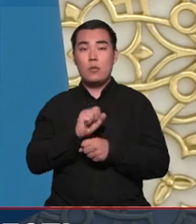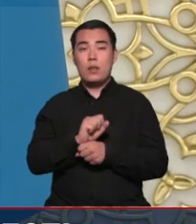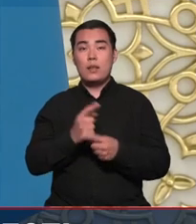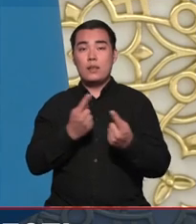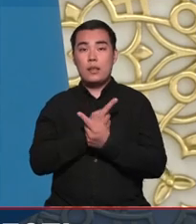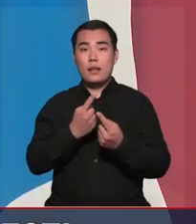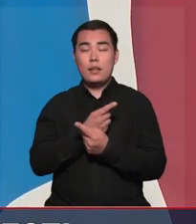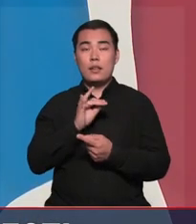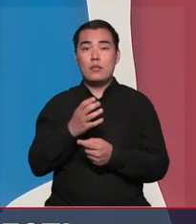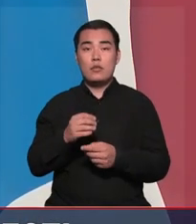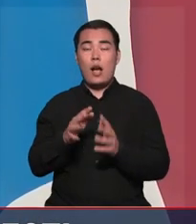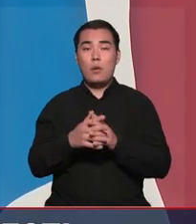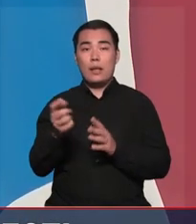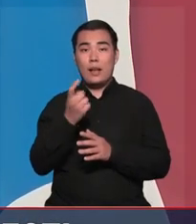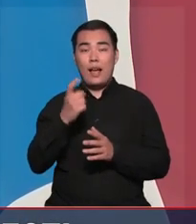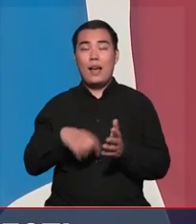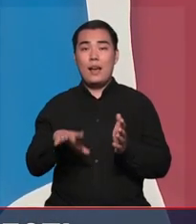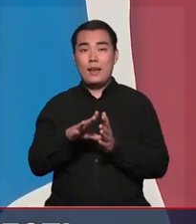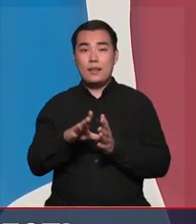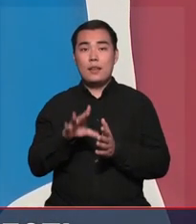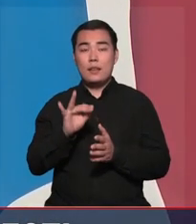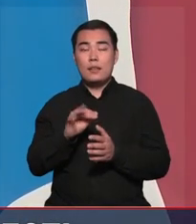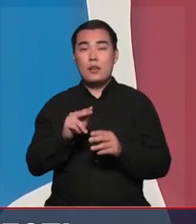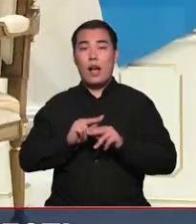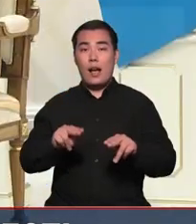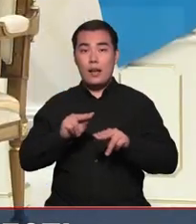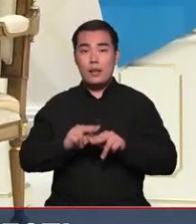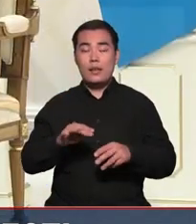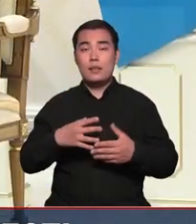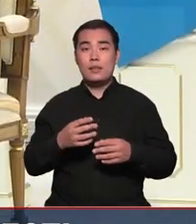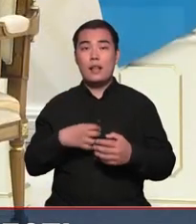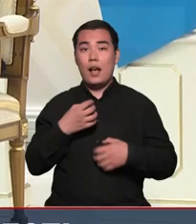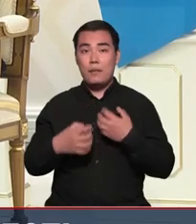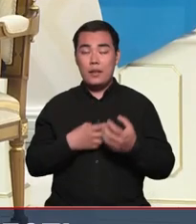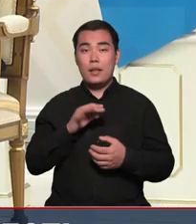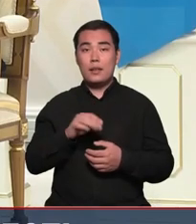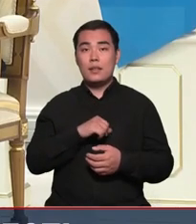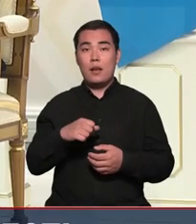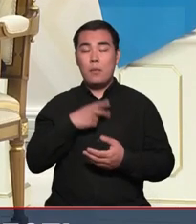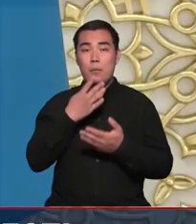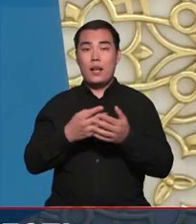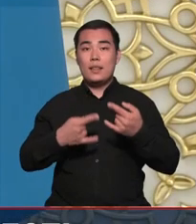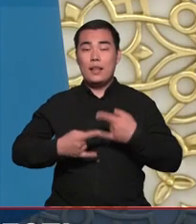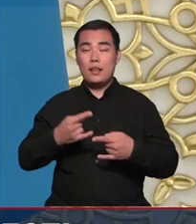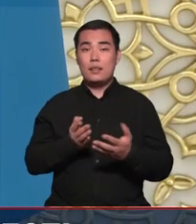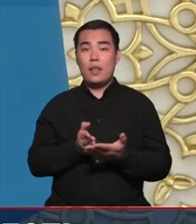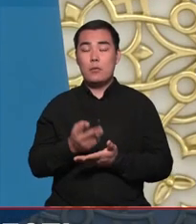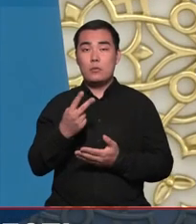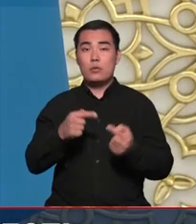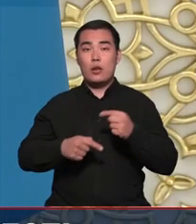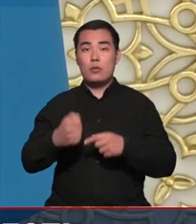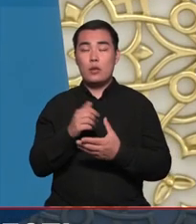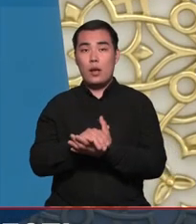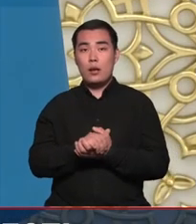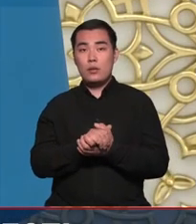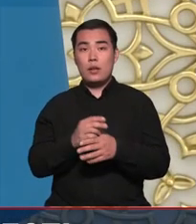көлік-логистикалық, сондай-ақ ауыл шаруашылығы, энергетика, білім беру, денсаулық сақтау және телекоммуникация салаларындағы екі жақты